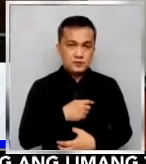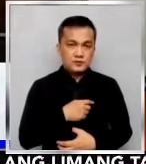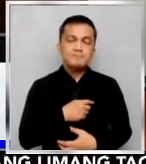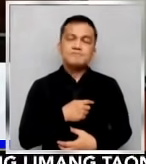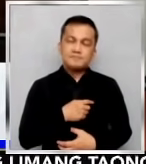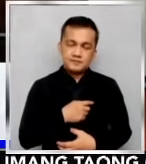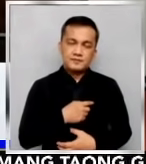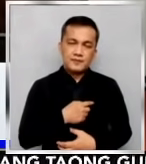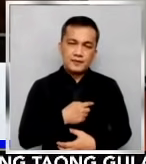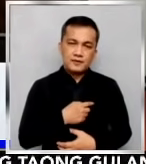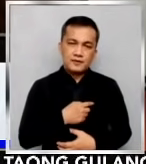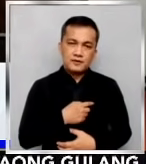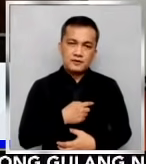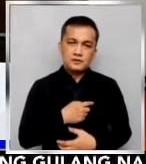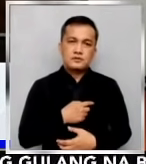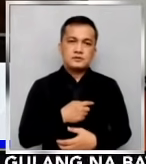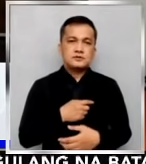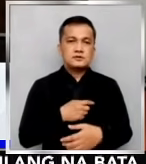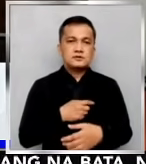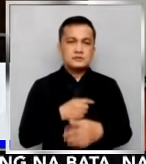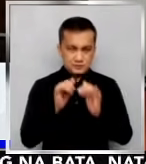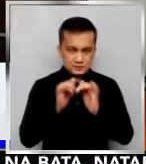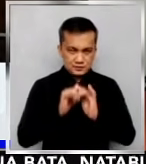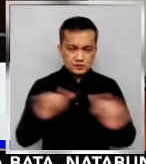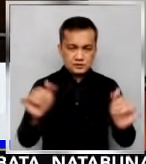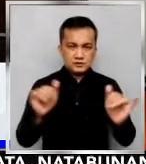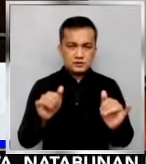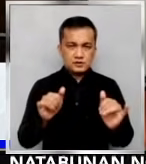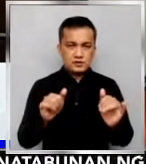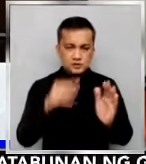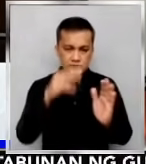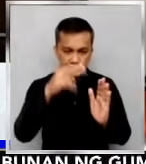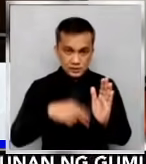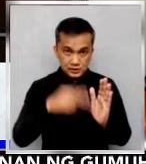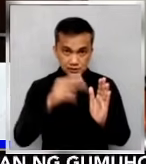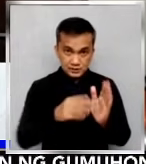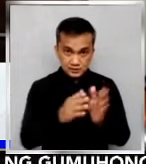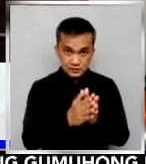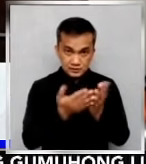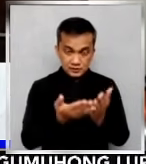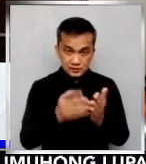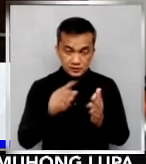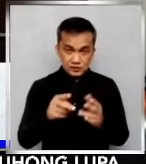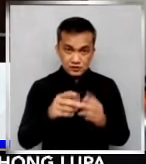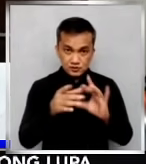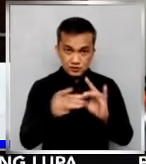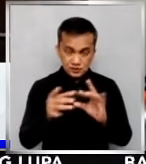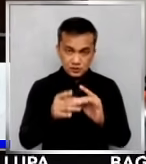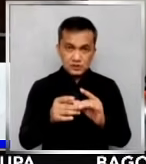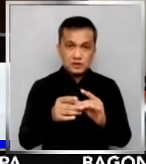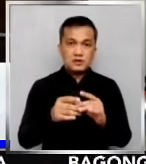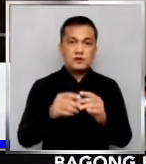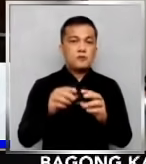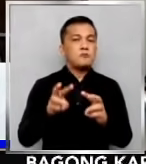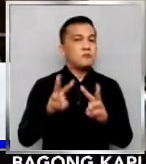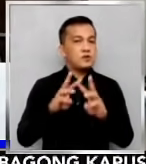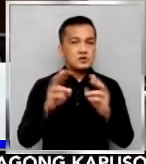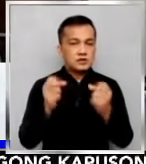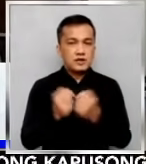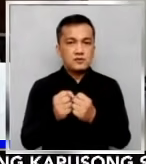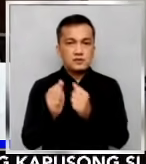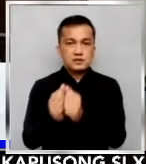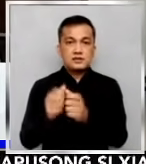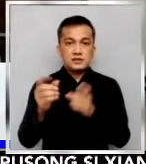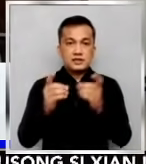also script reading, line reading, doing online workshops with Direk Irene and our acting